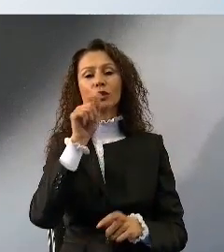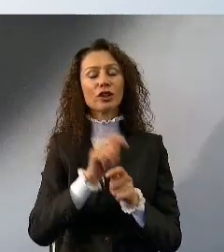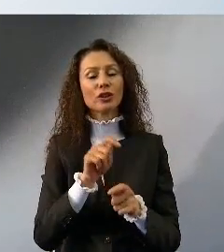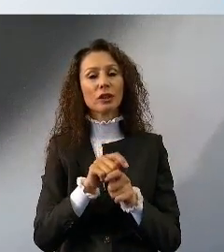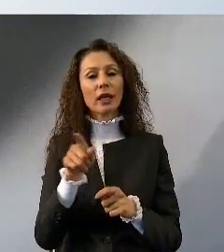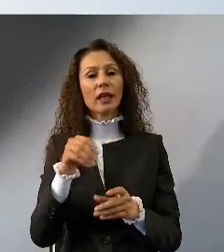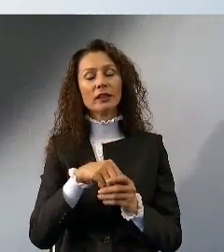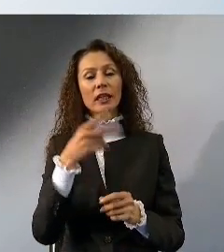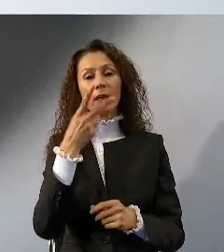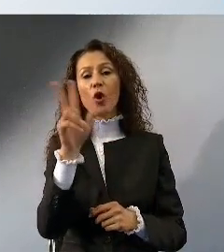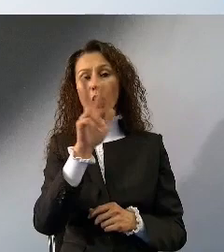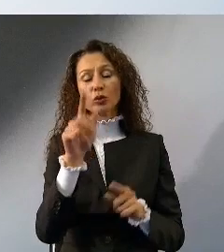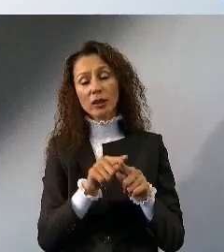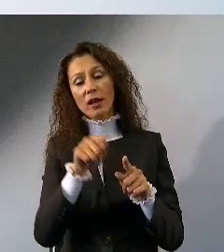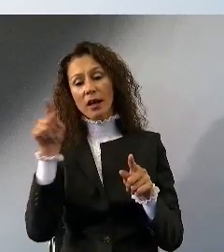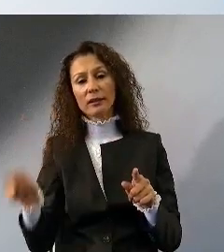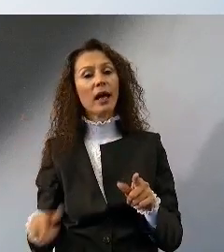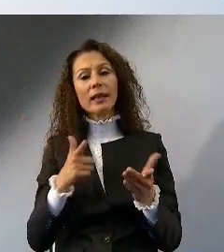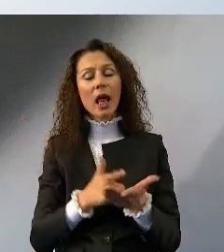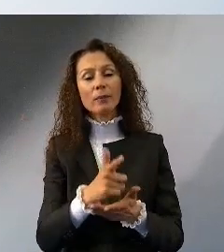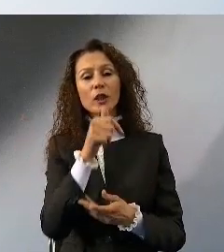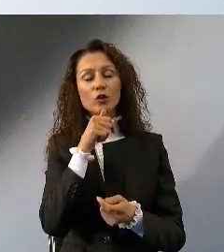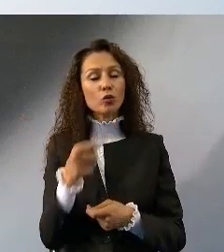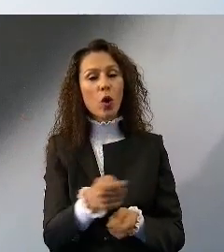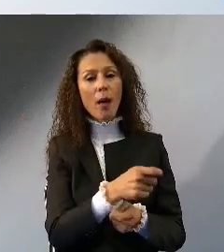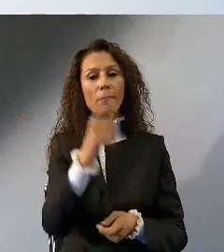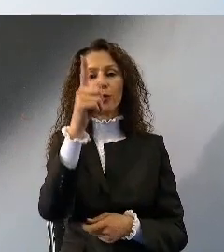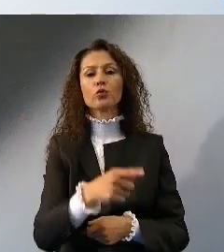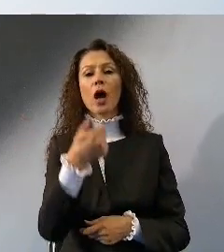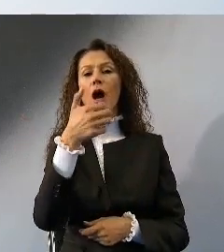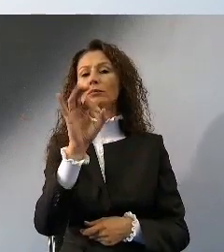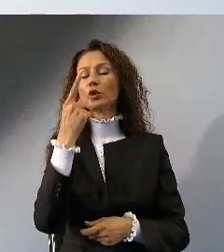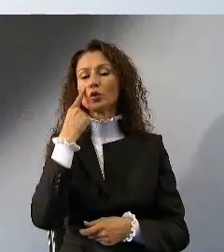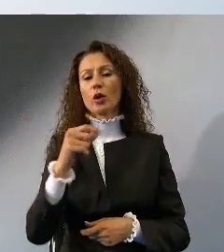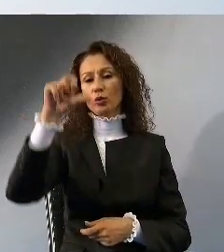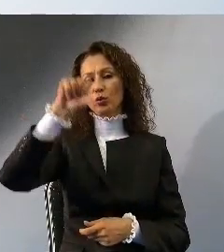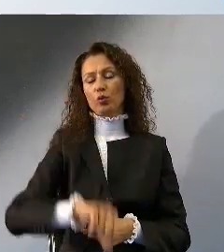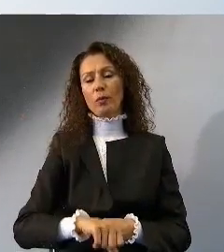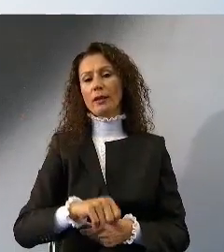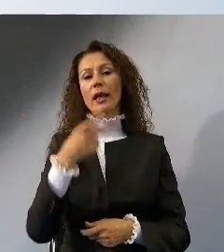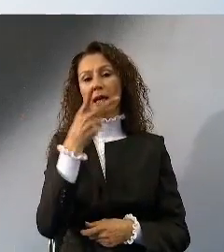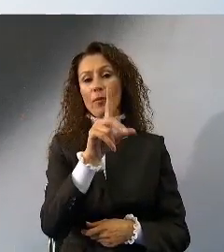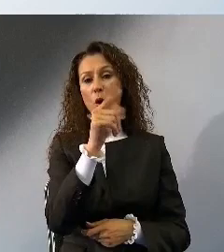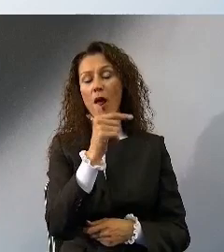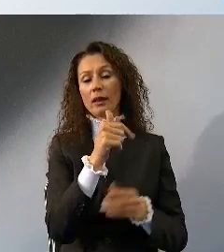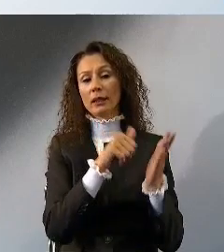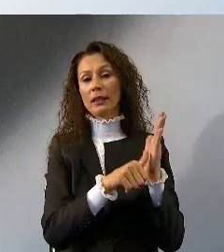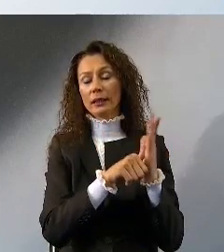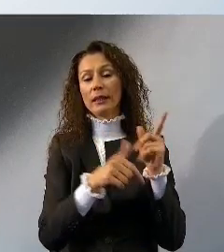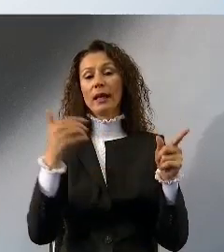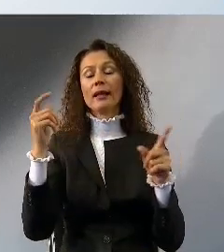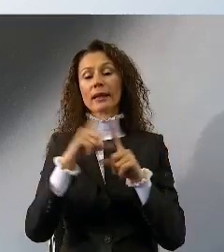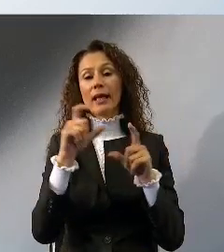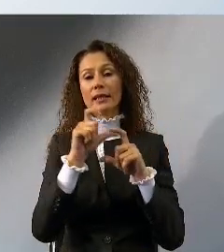projeksiyonu 2030'a kadar tarımsal sulamayı %60'lara kadar düşürmekti. Bakın 2016 yılında yine DSİ'ye